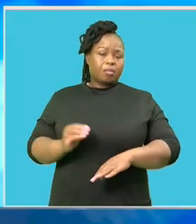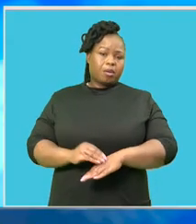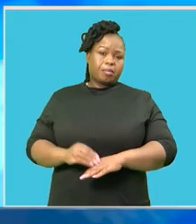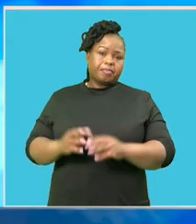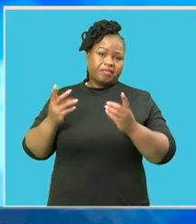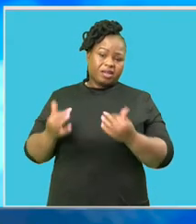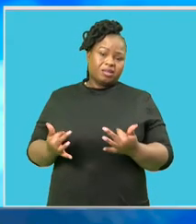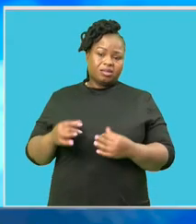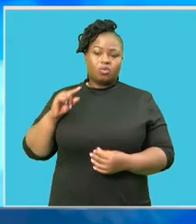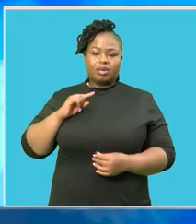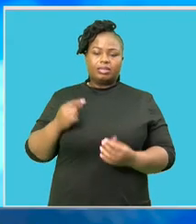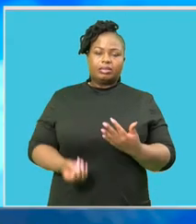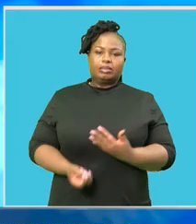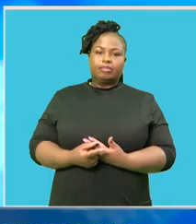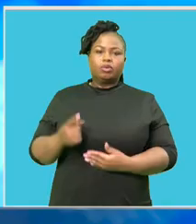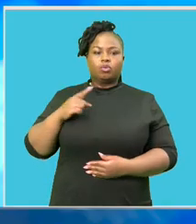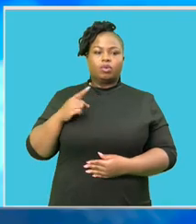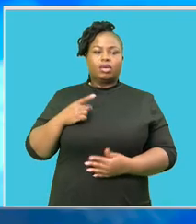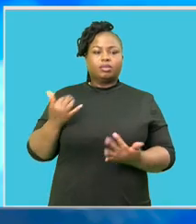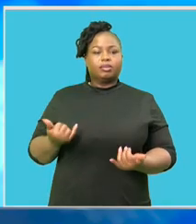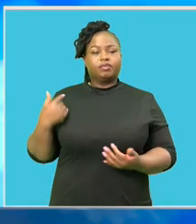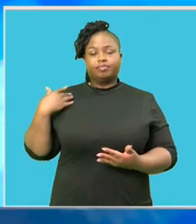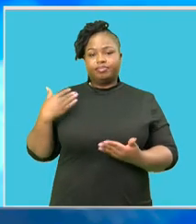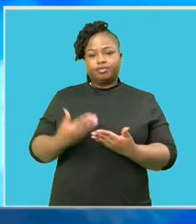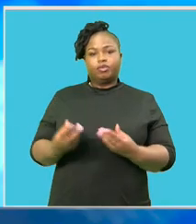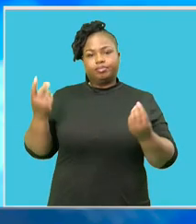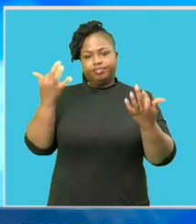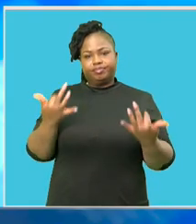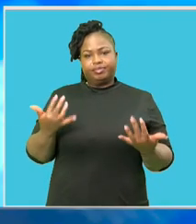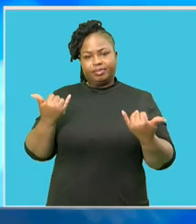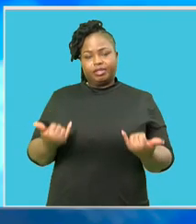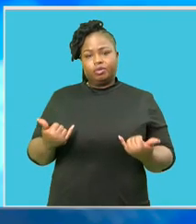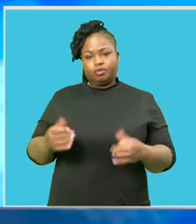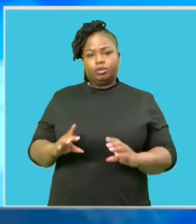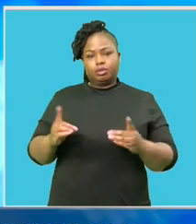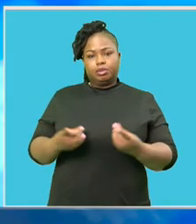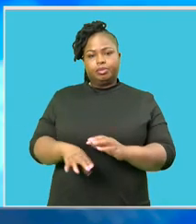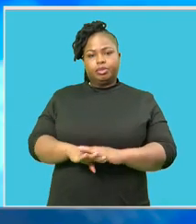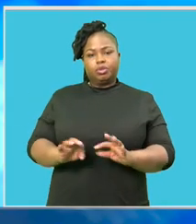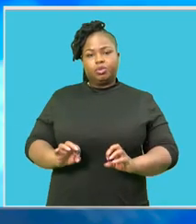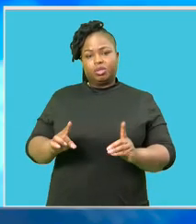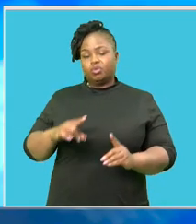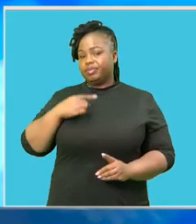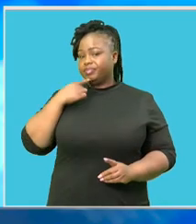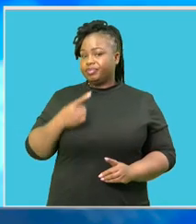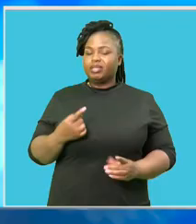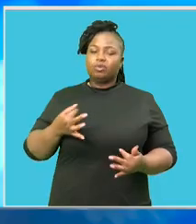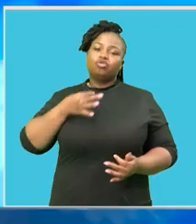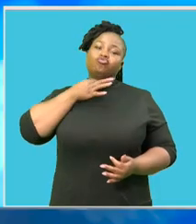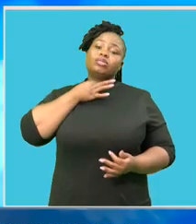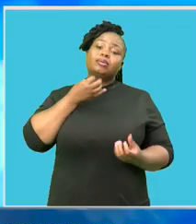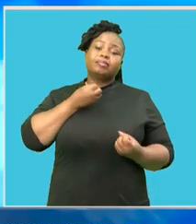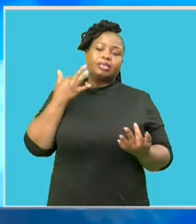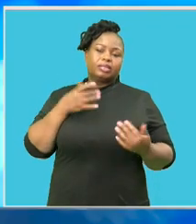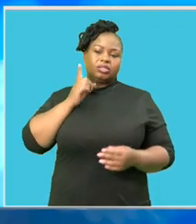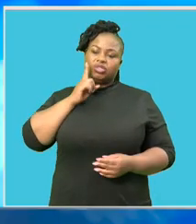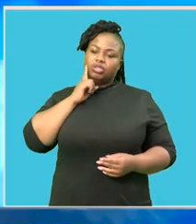O kukulande la kutuwa kutlatlo luwa buo mali kuchanjengu no ngebuwe sizo kwele kandelo Teleyo ebega mpeguini ama waga imisibinzi